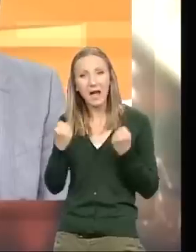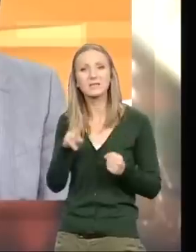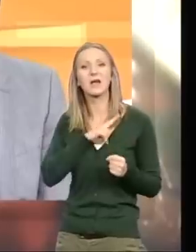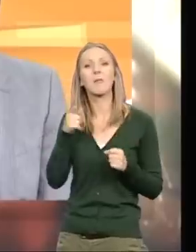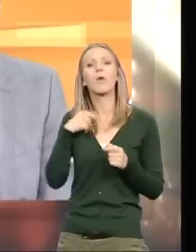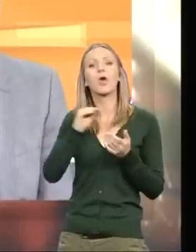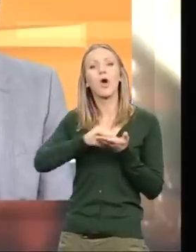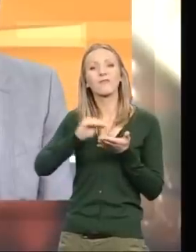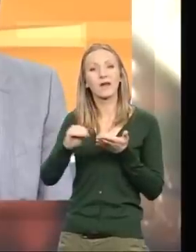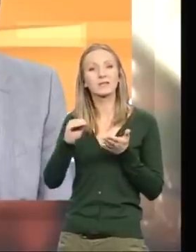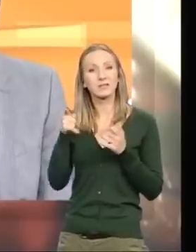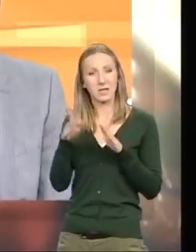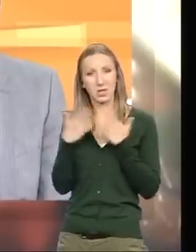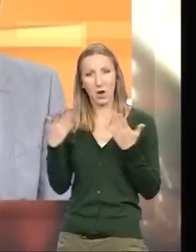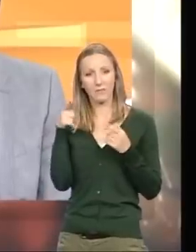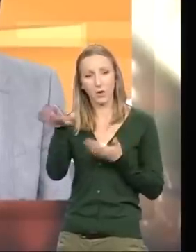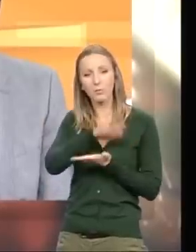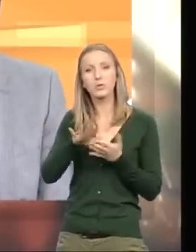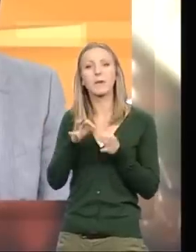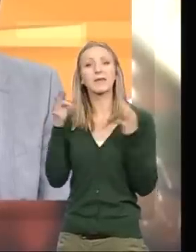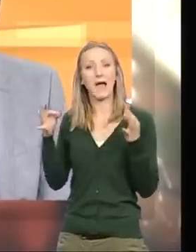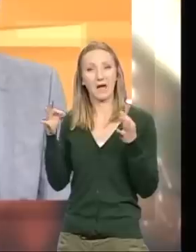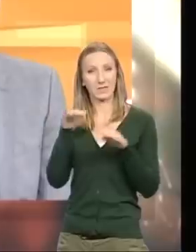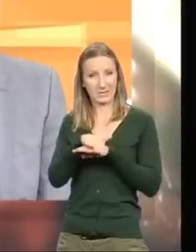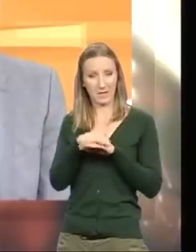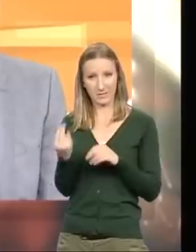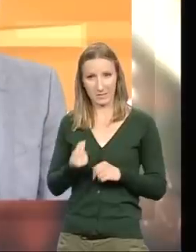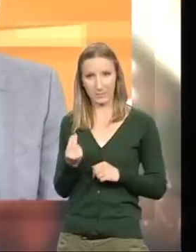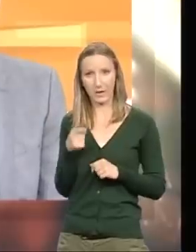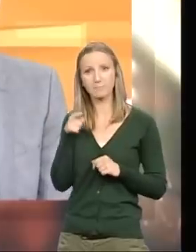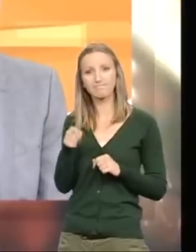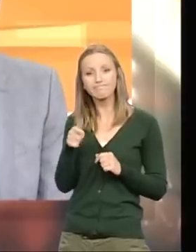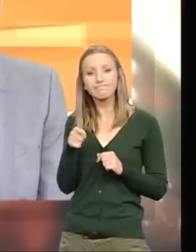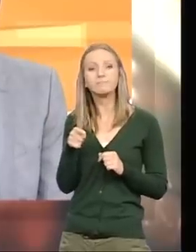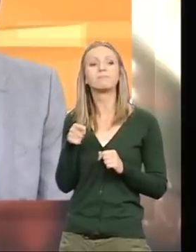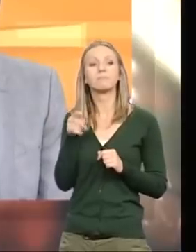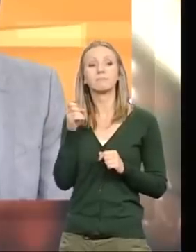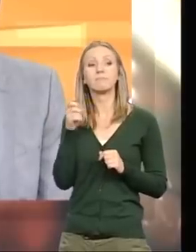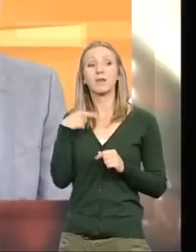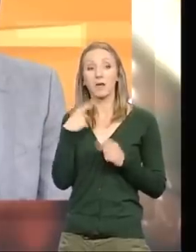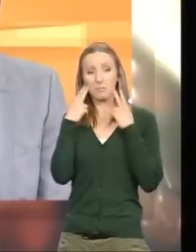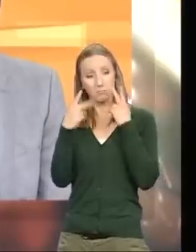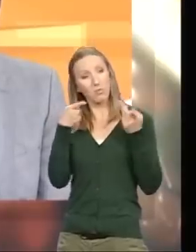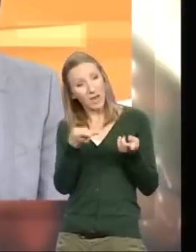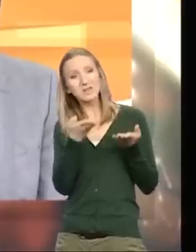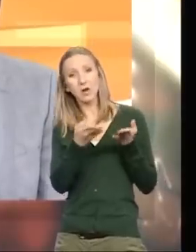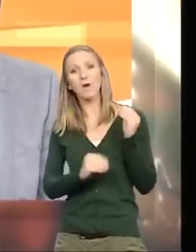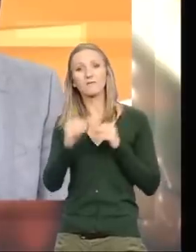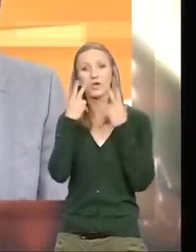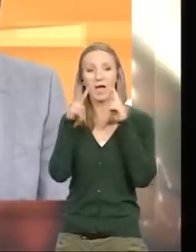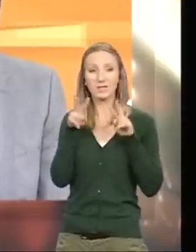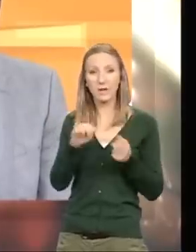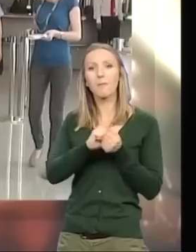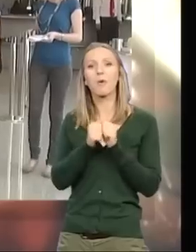novinare u prostorijama javnog servisa Srbije. Tim povodom ukazano je na više aspekata borbe protiv ove teške bolesti.